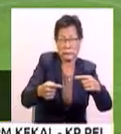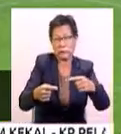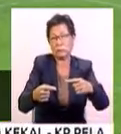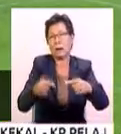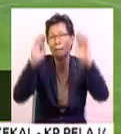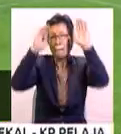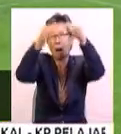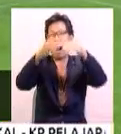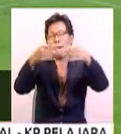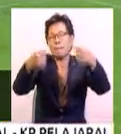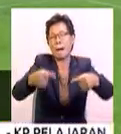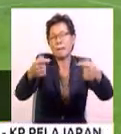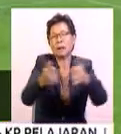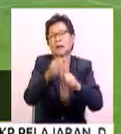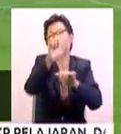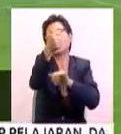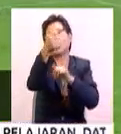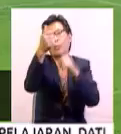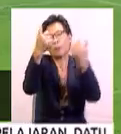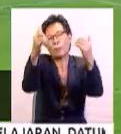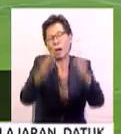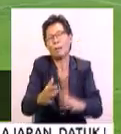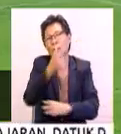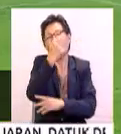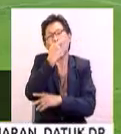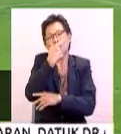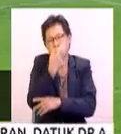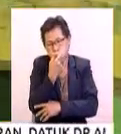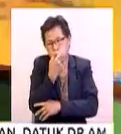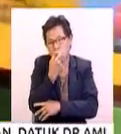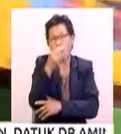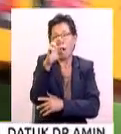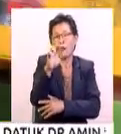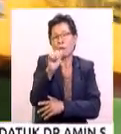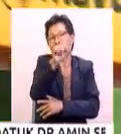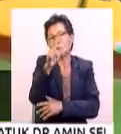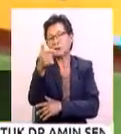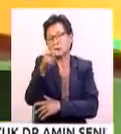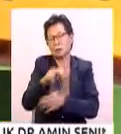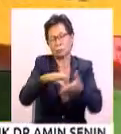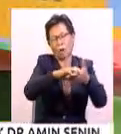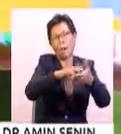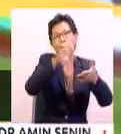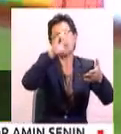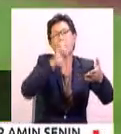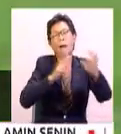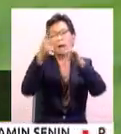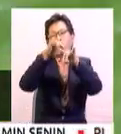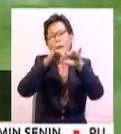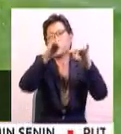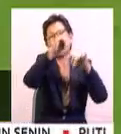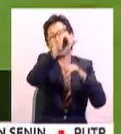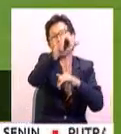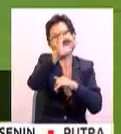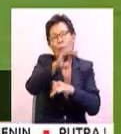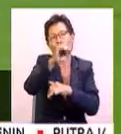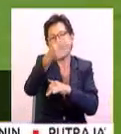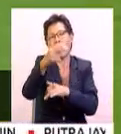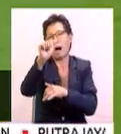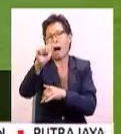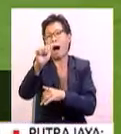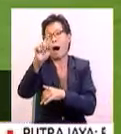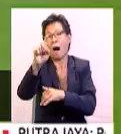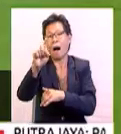Gajah terpaksa beraksi dengan 10 pemain selepas pengadil Razan Jofri Ali melayangkan kad merah kepada Muhammad Nur Azam Abdul